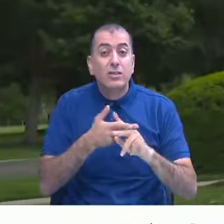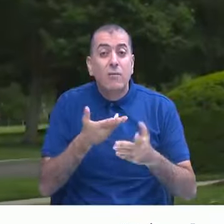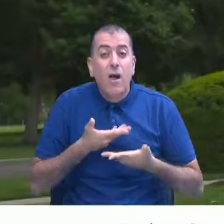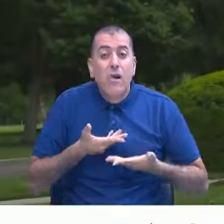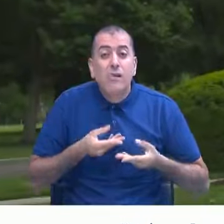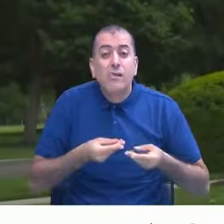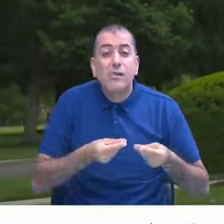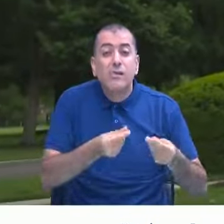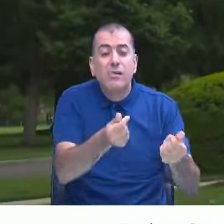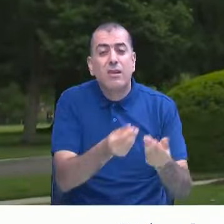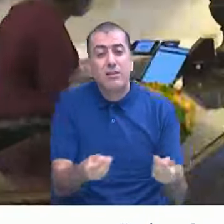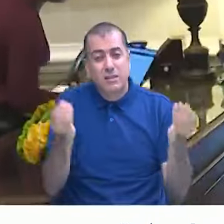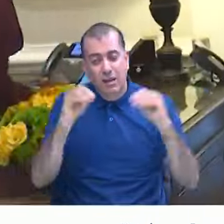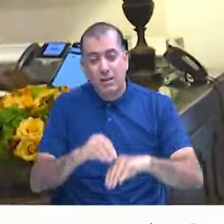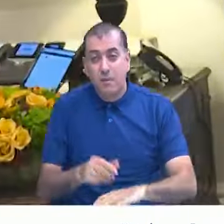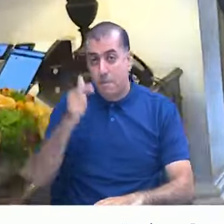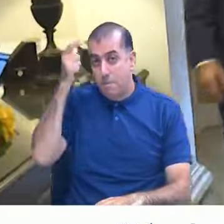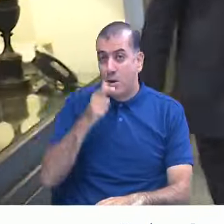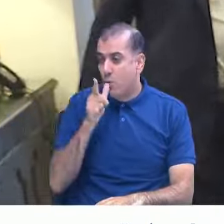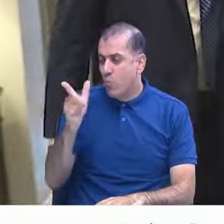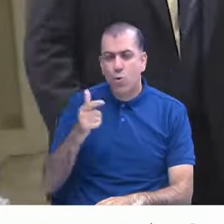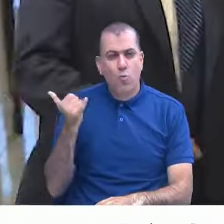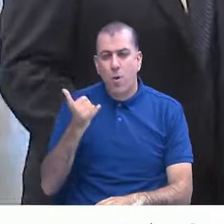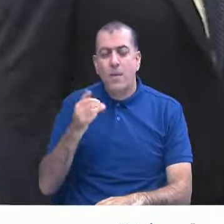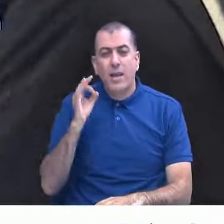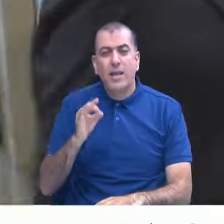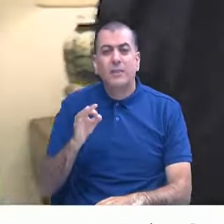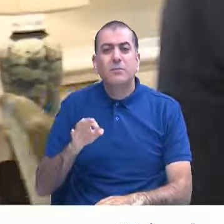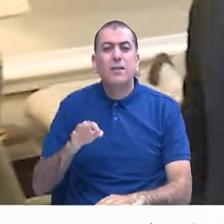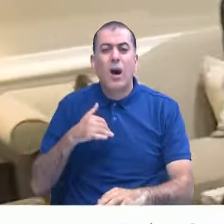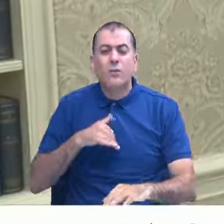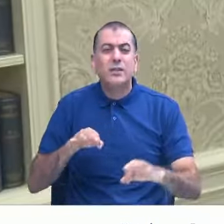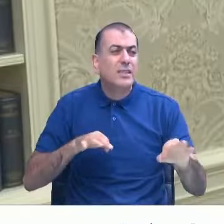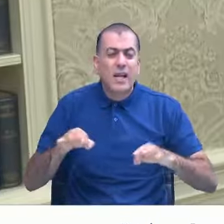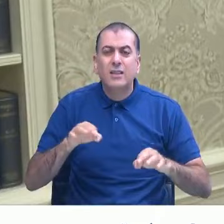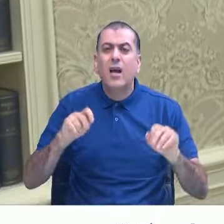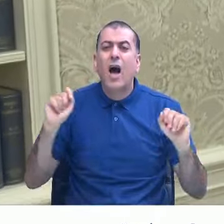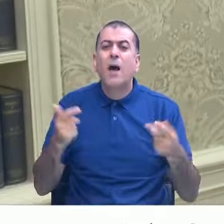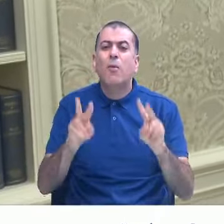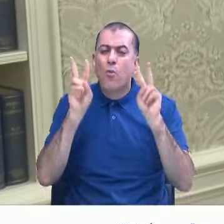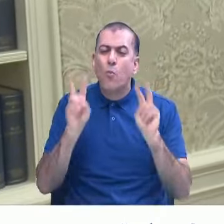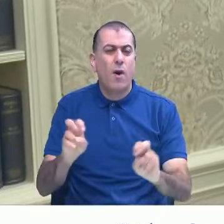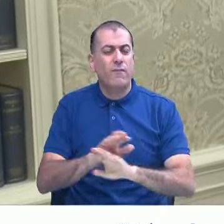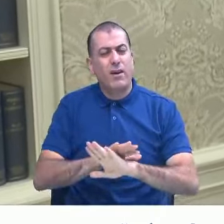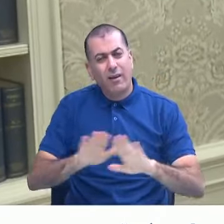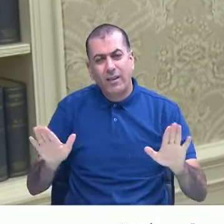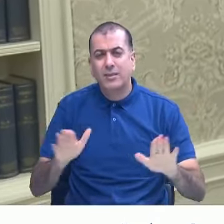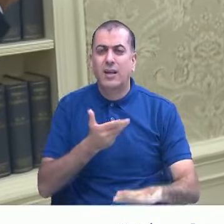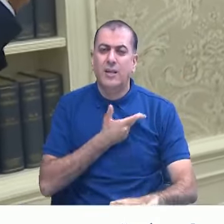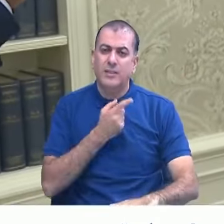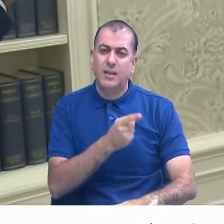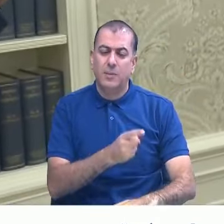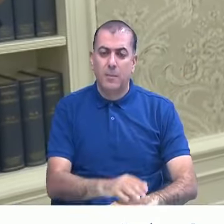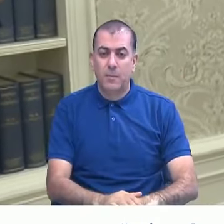كما اكد جلالته اهميه دعم كل الجهود المستهدفه وقف فوري لاطلاق النار في غزه